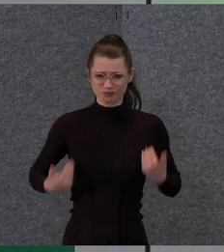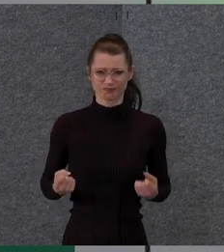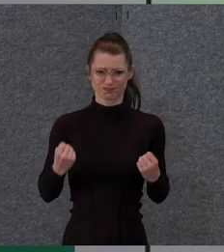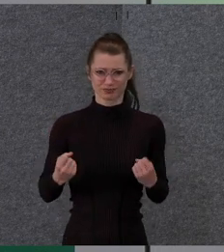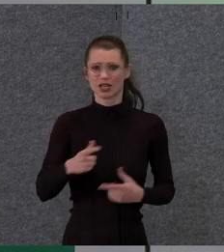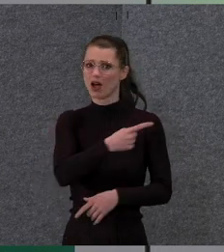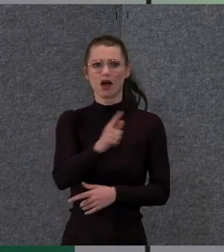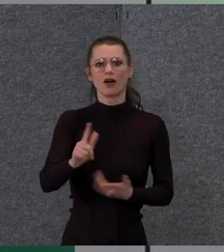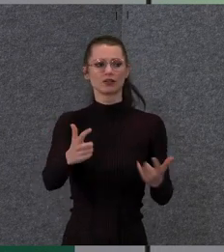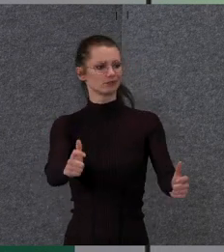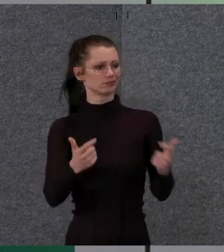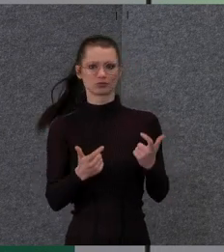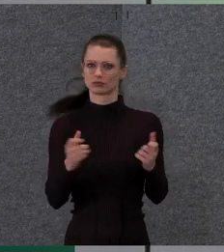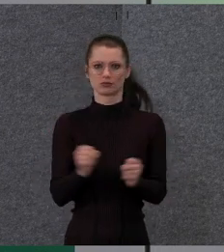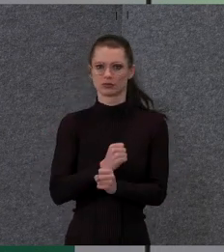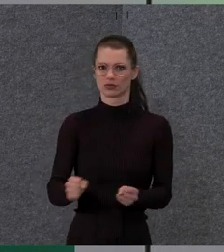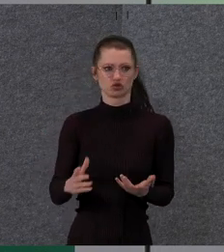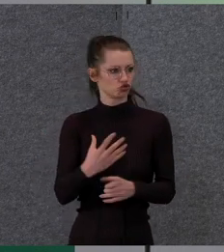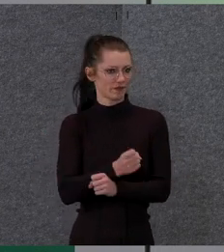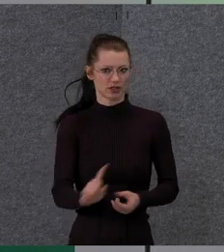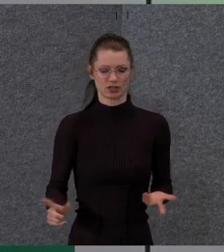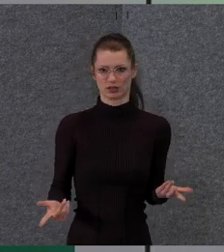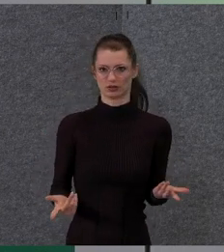uns keiner aufhalten kann.